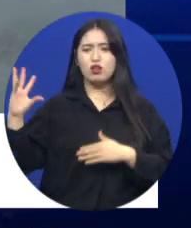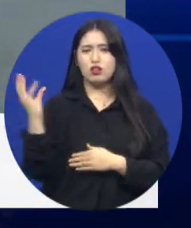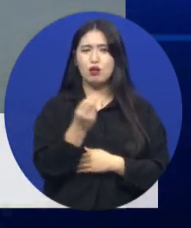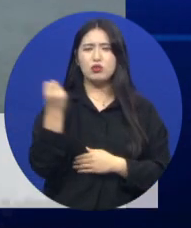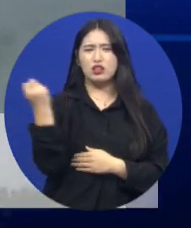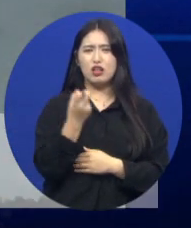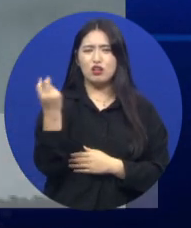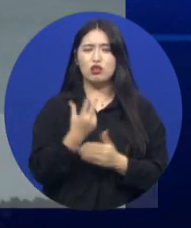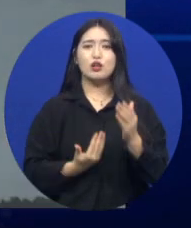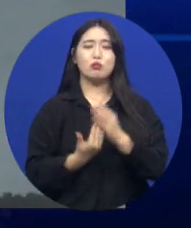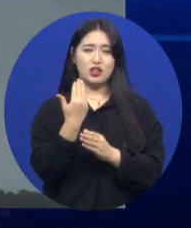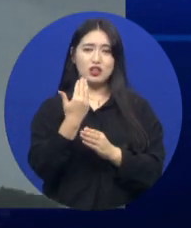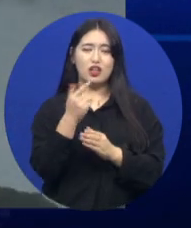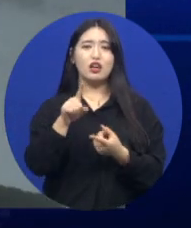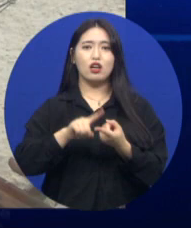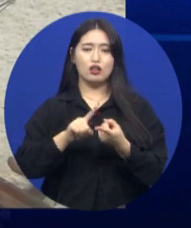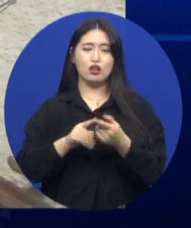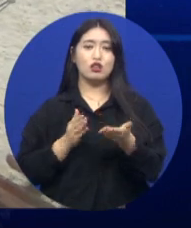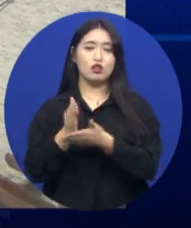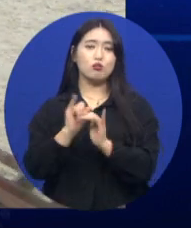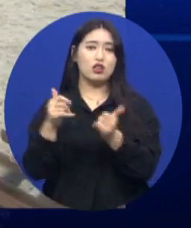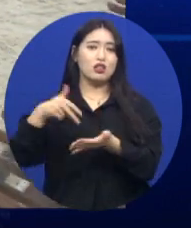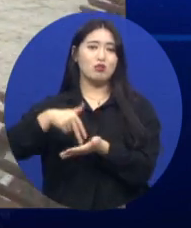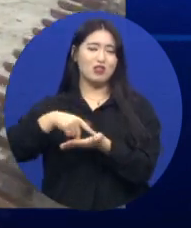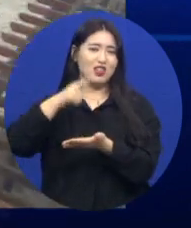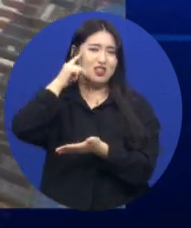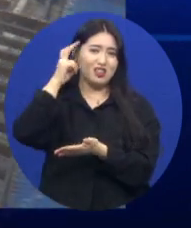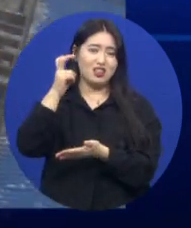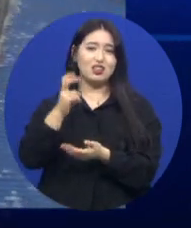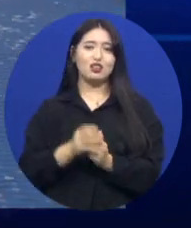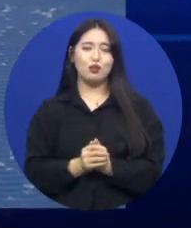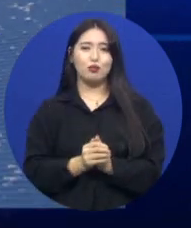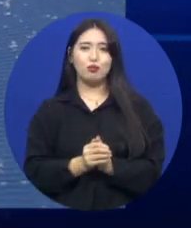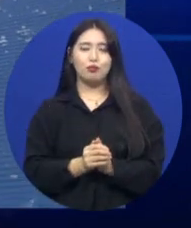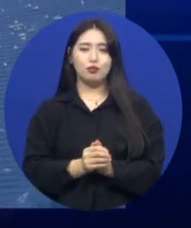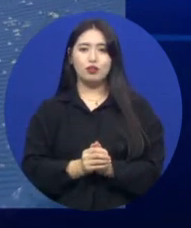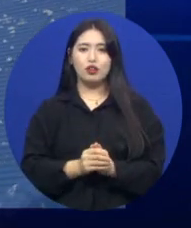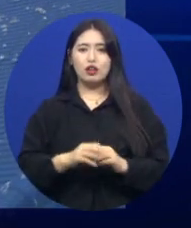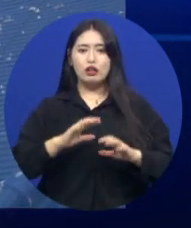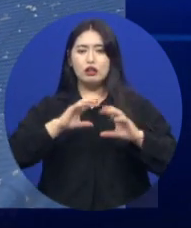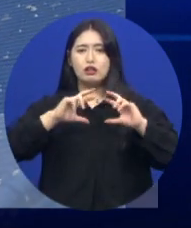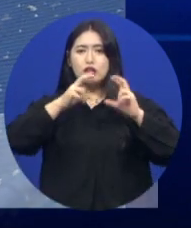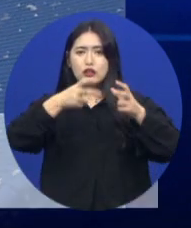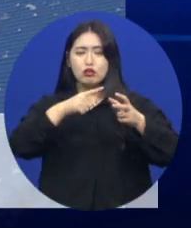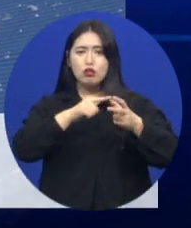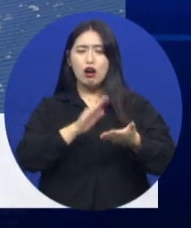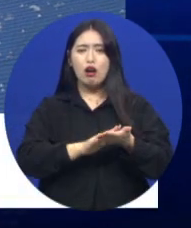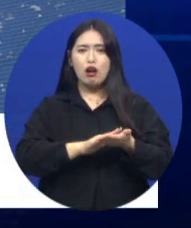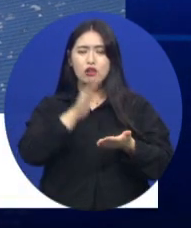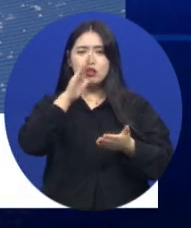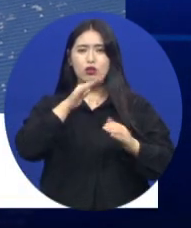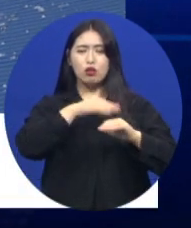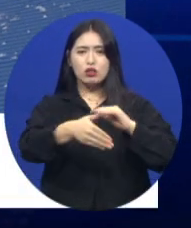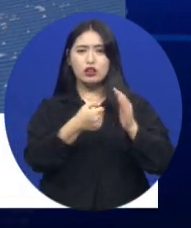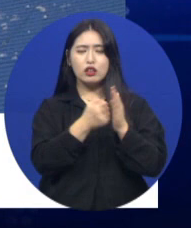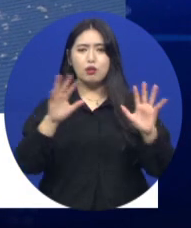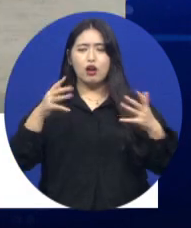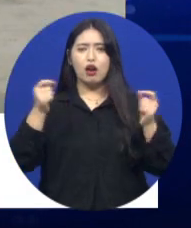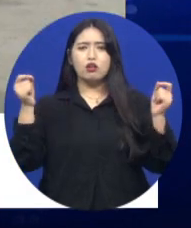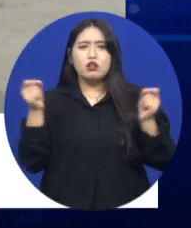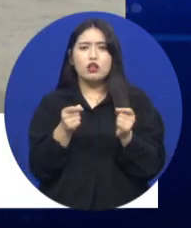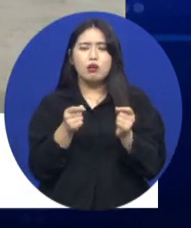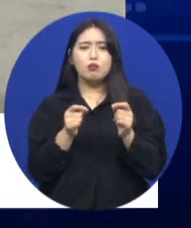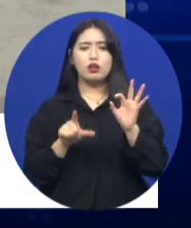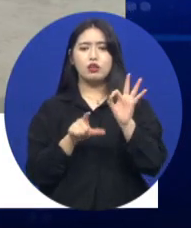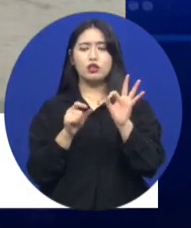자주 발생한 것으로 전문가들은 보고 있습니다 지구온난화로 가을이 점점 짧아지면서 쉬 월 까지